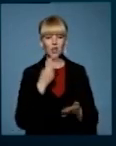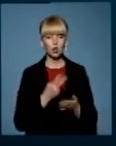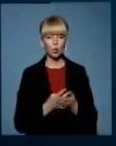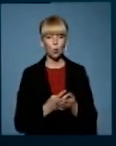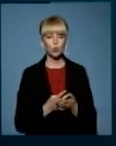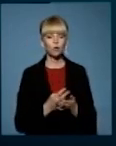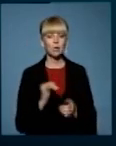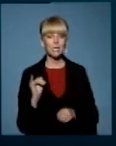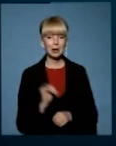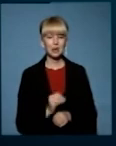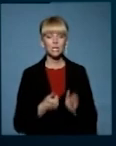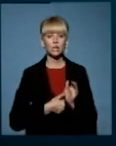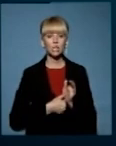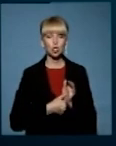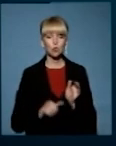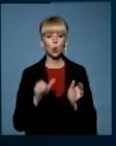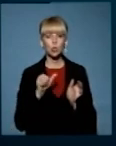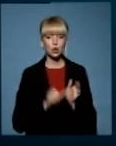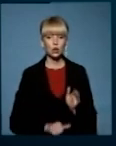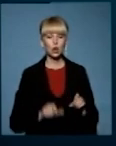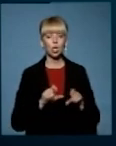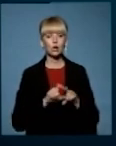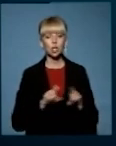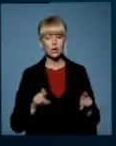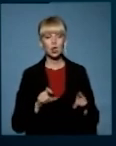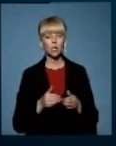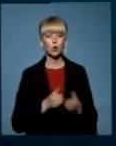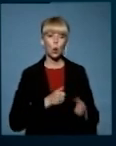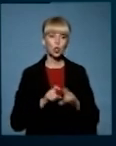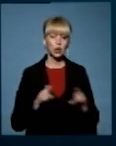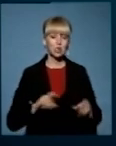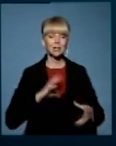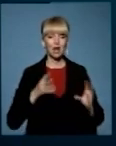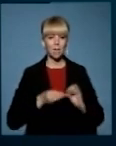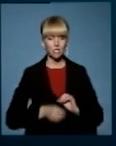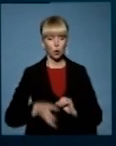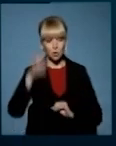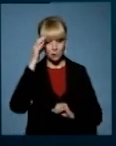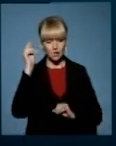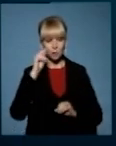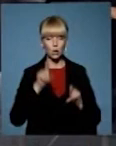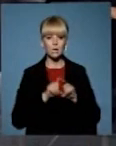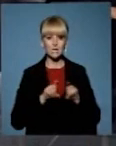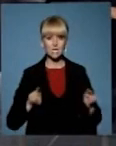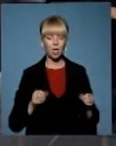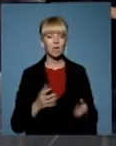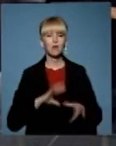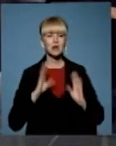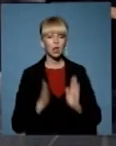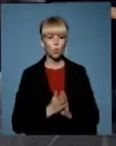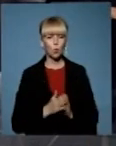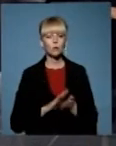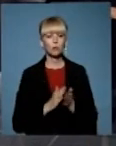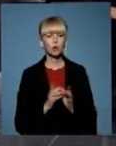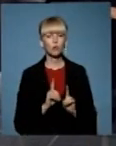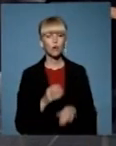культурно-видовищних і 660 – це дошкільних навчальних закладів та загальноосвітніх навчальних закладів. А яка загалом ситуація? Тобто,